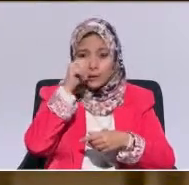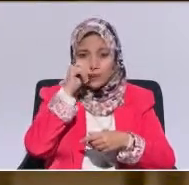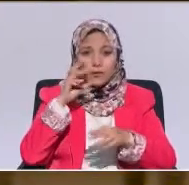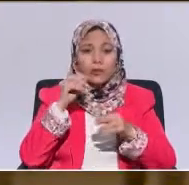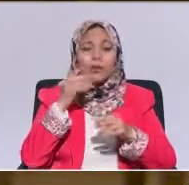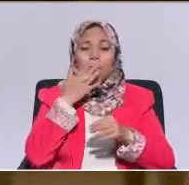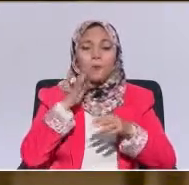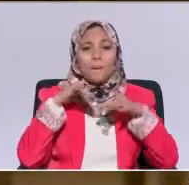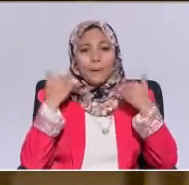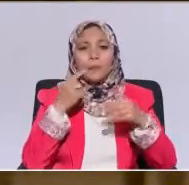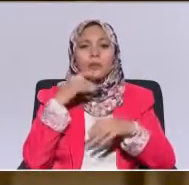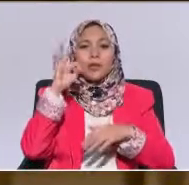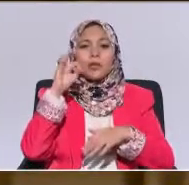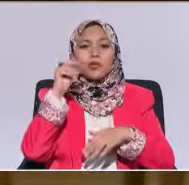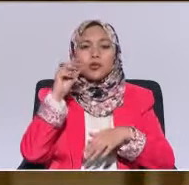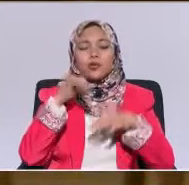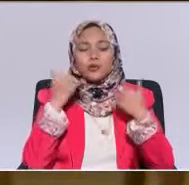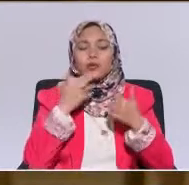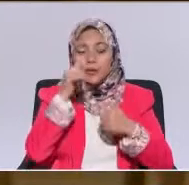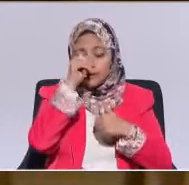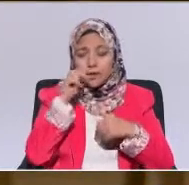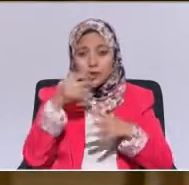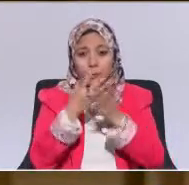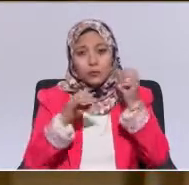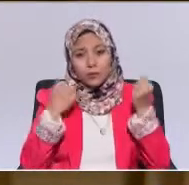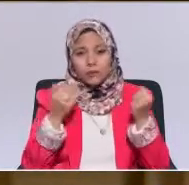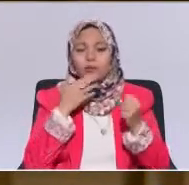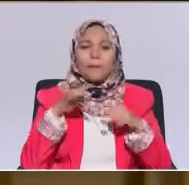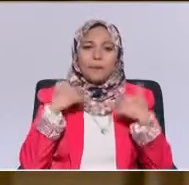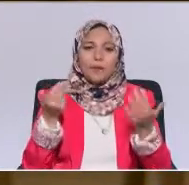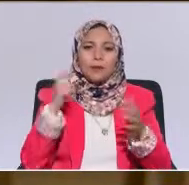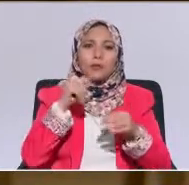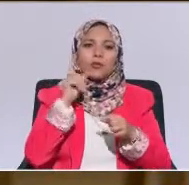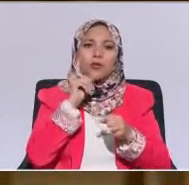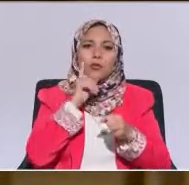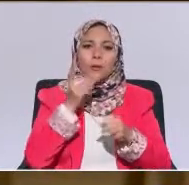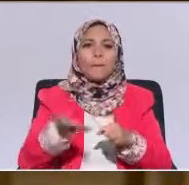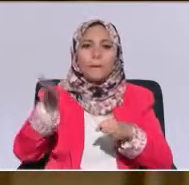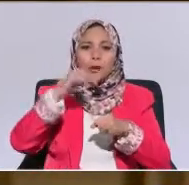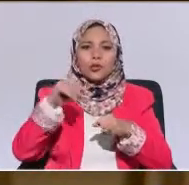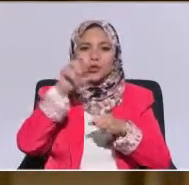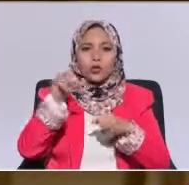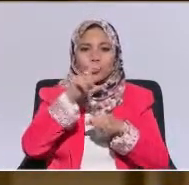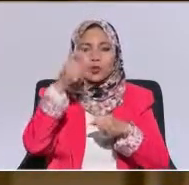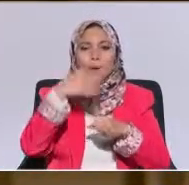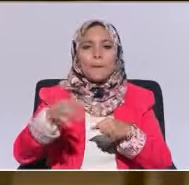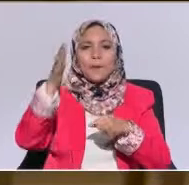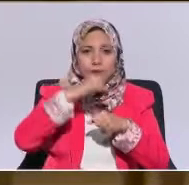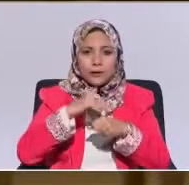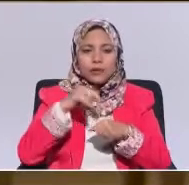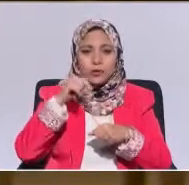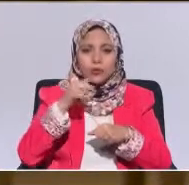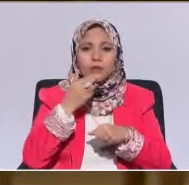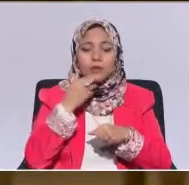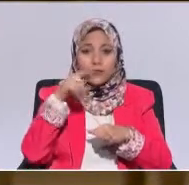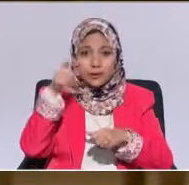بعد 23 يوم حزنا عليه، ورحيل والد زوجته بعد بعدة شهور وليلة. معنا في واحد